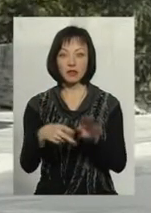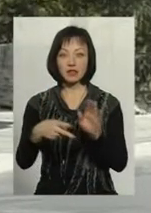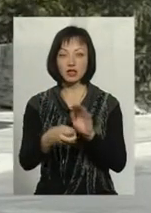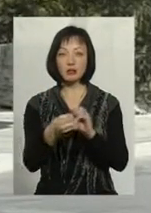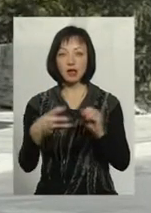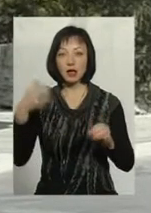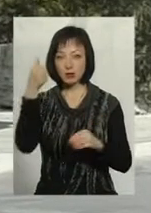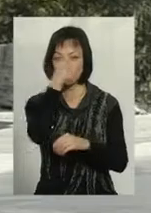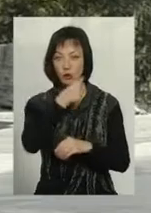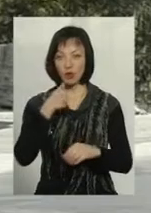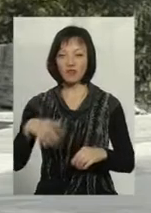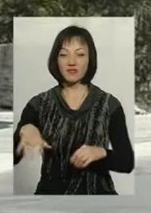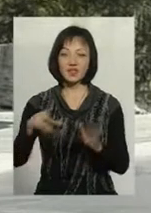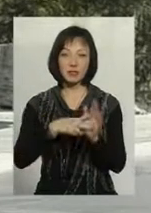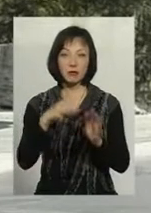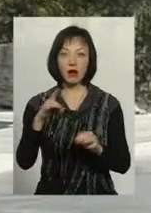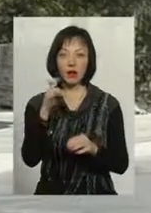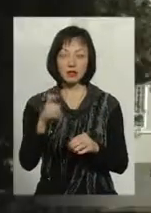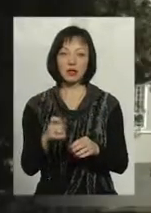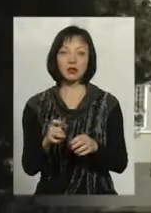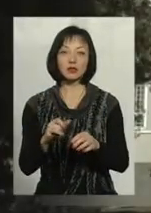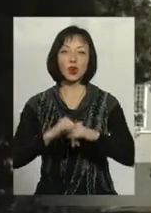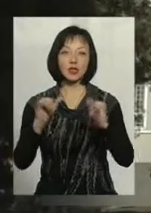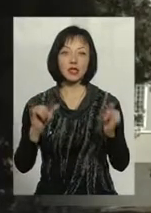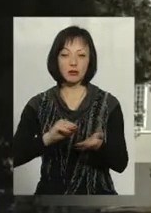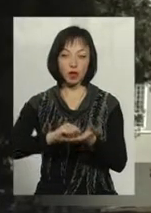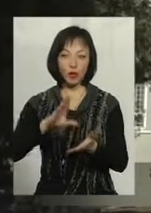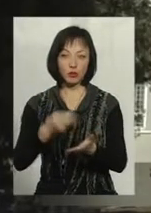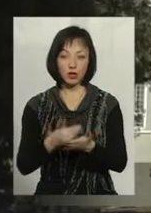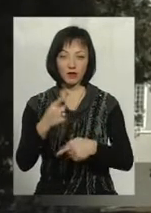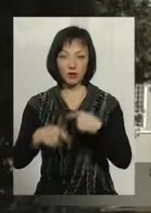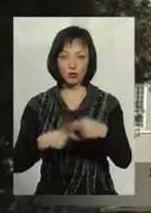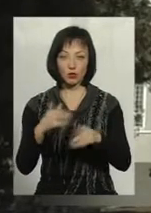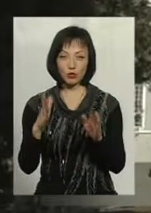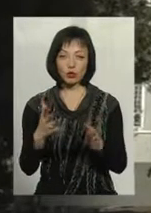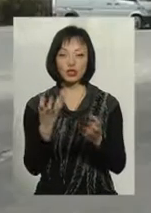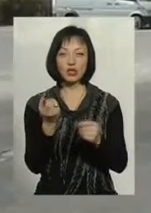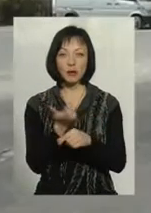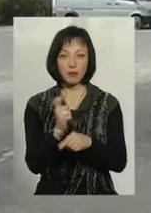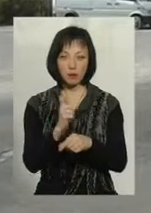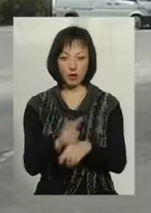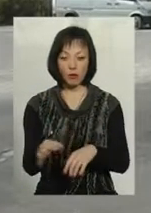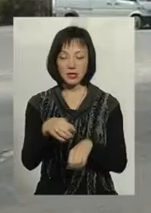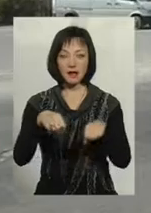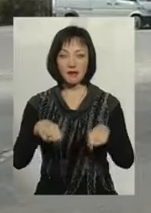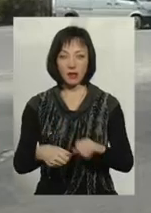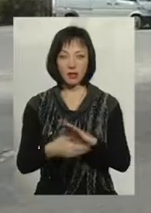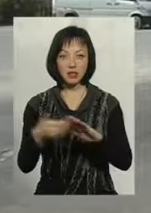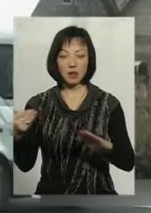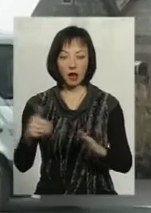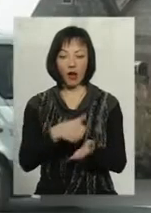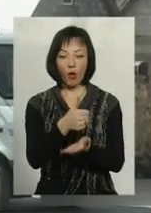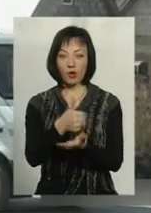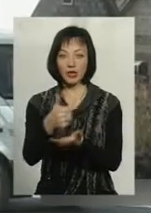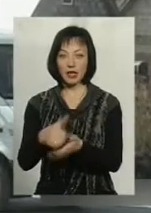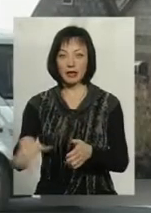у разі невикористання будуть нашими бюджетами втрачені. Тобто, якщо власні кошти, вони у вас